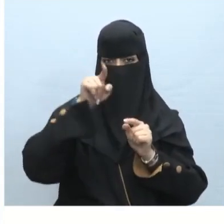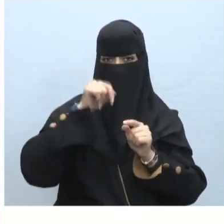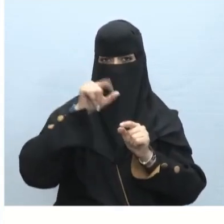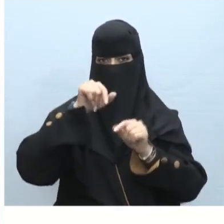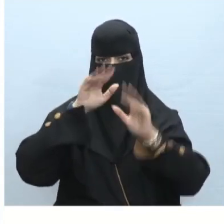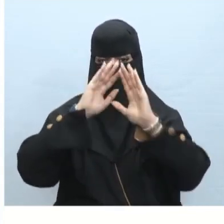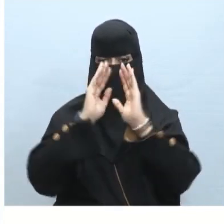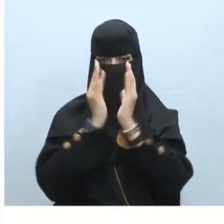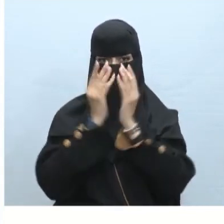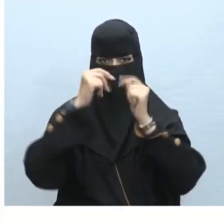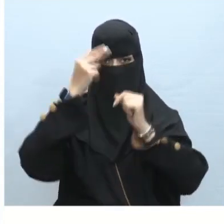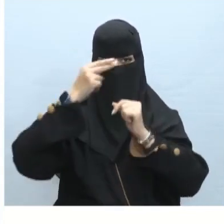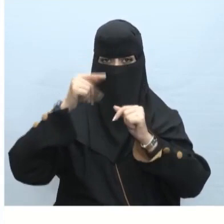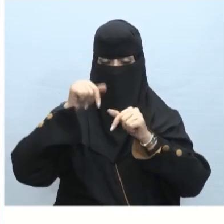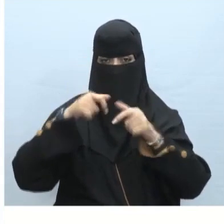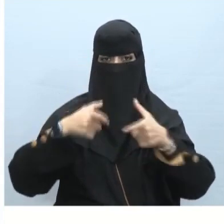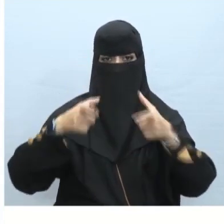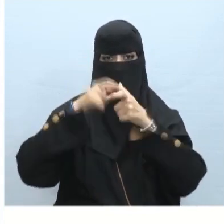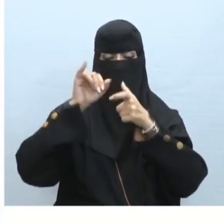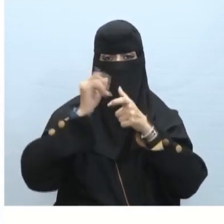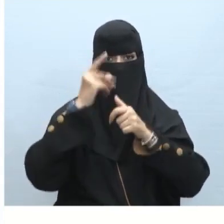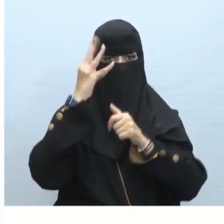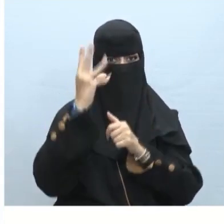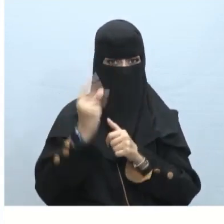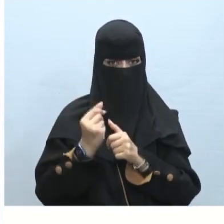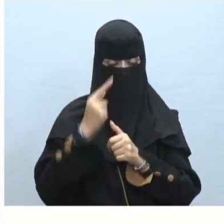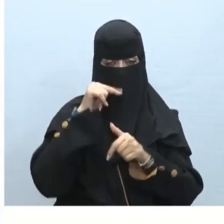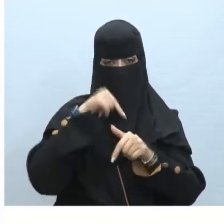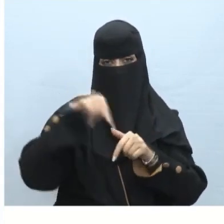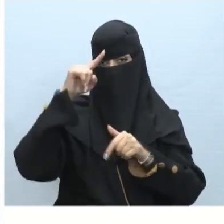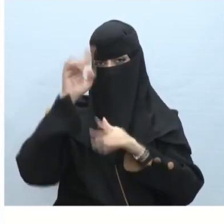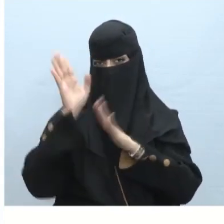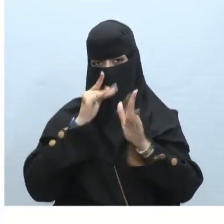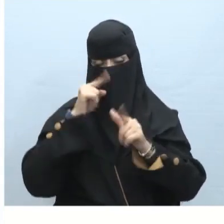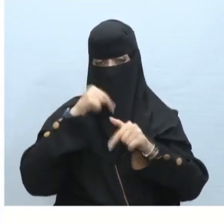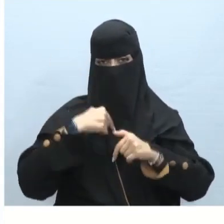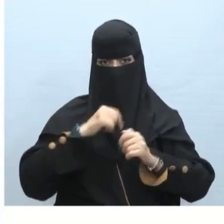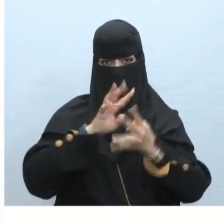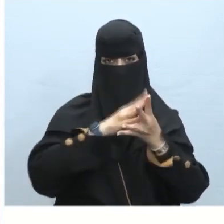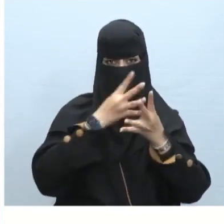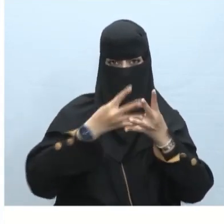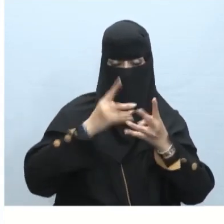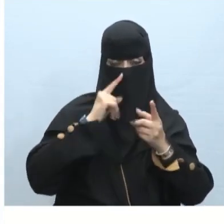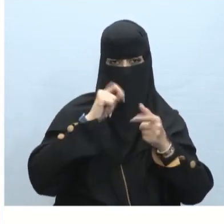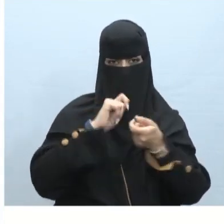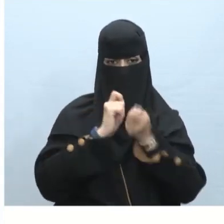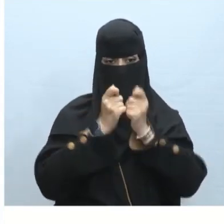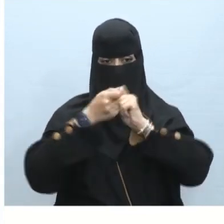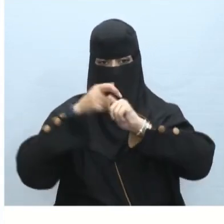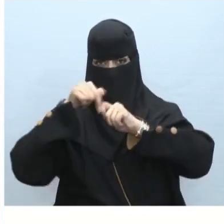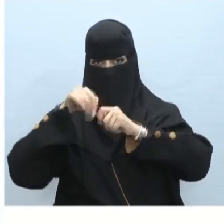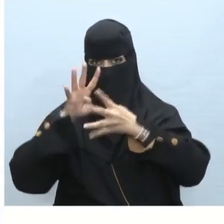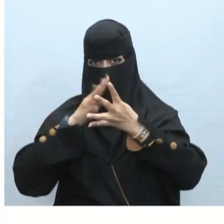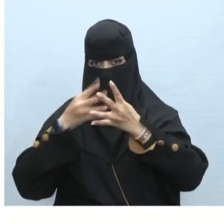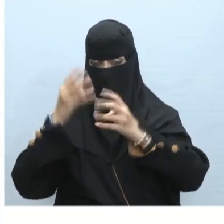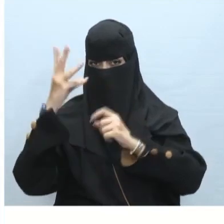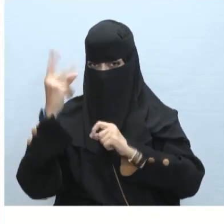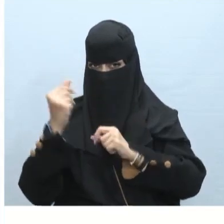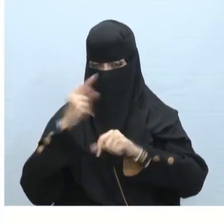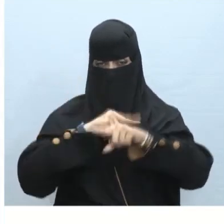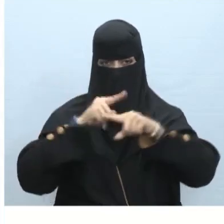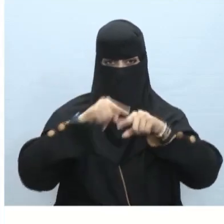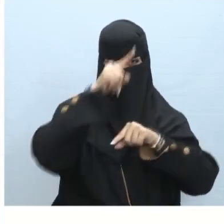تمثيل رسومي لمجموعه من الارقام فمثلا يمكنك تحويل بيانات جدول رقمي